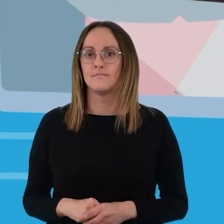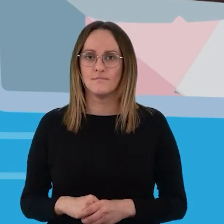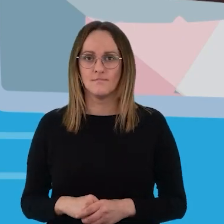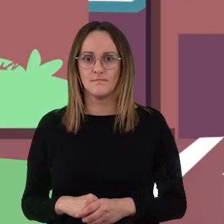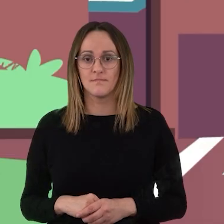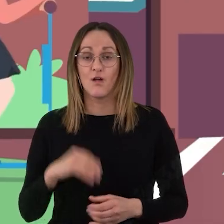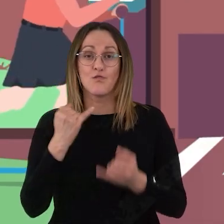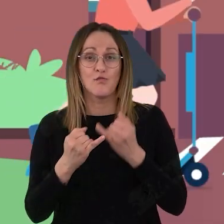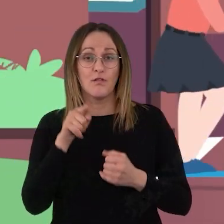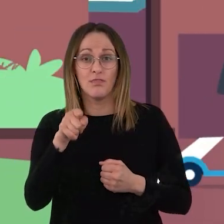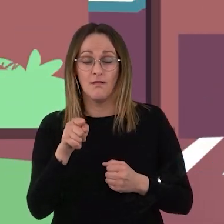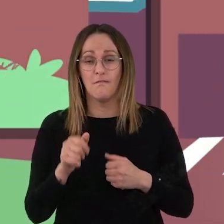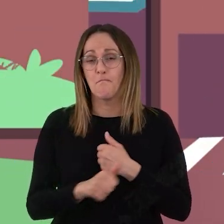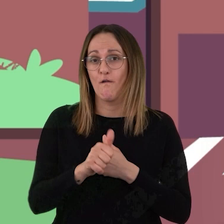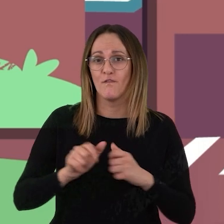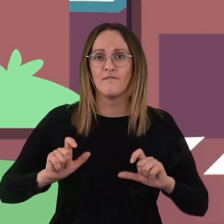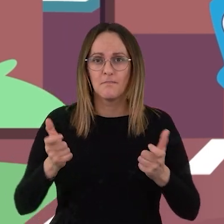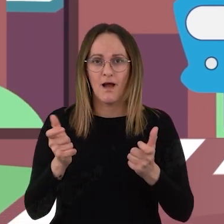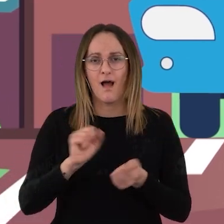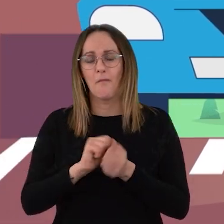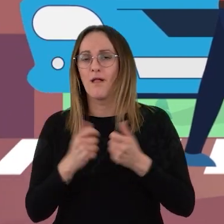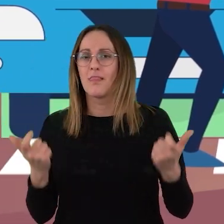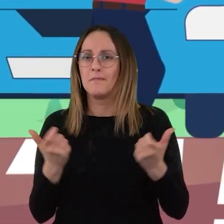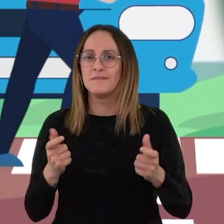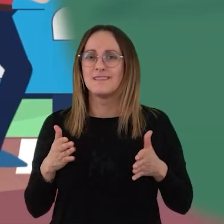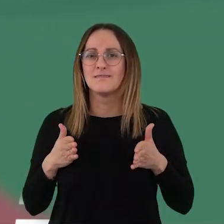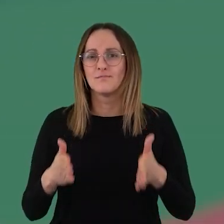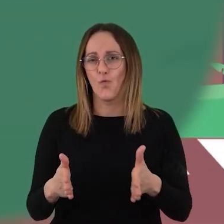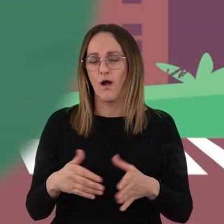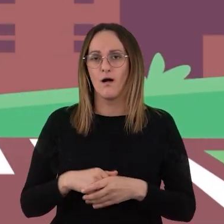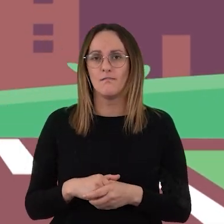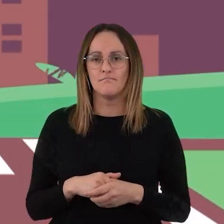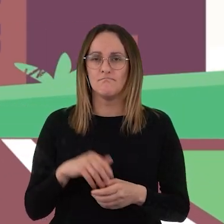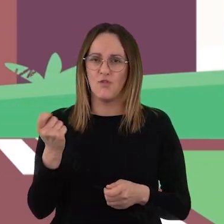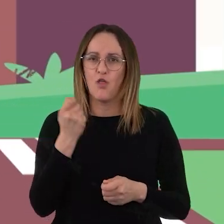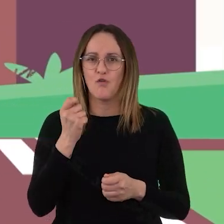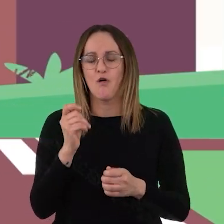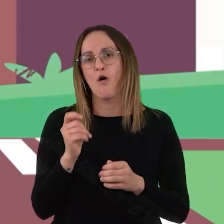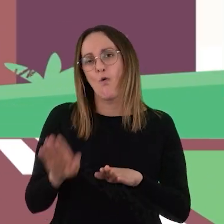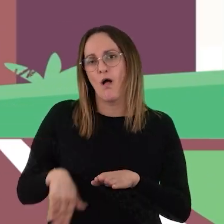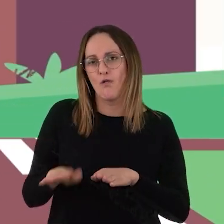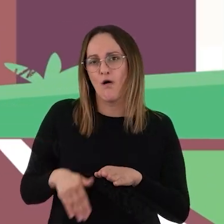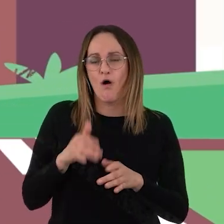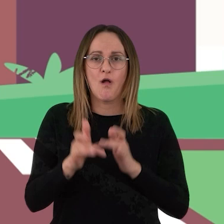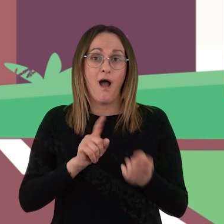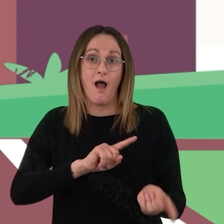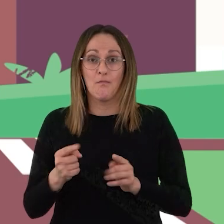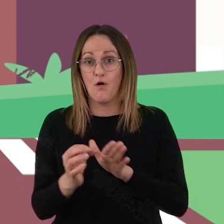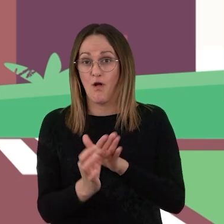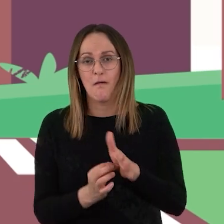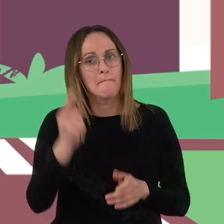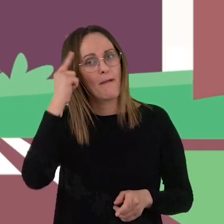innych. Jeśli kiedykolwiek spowodujesz wypadek lub niebezpieczną sytuację na drodze, podróżując hulajnogą, rowerem lub na